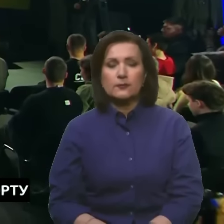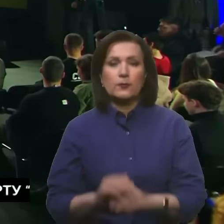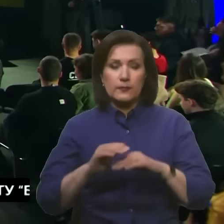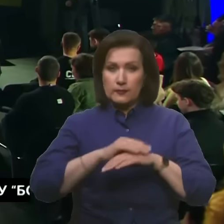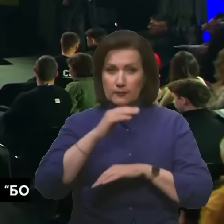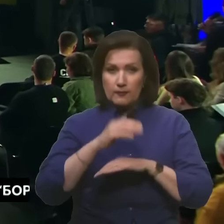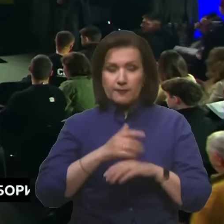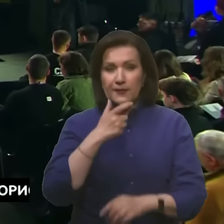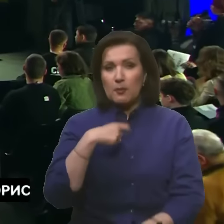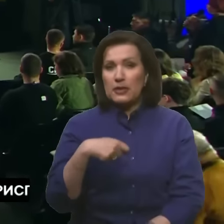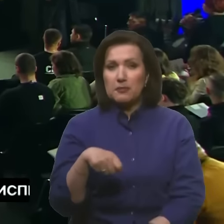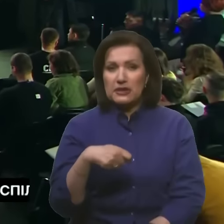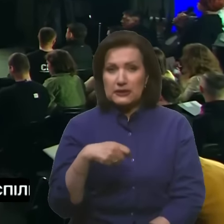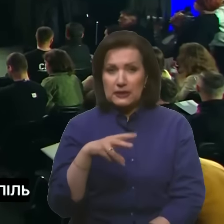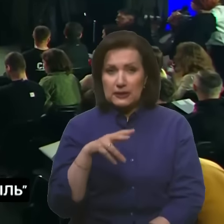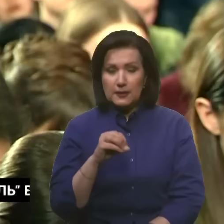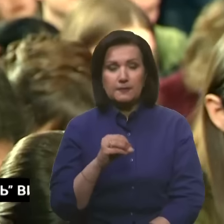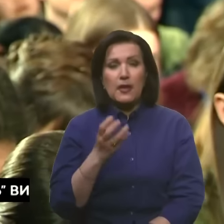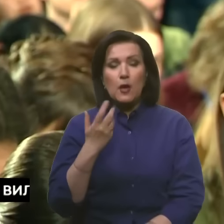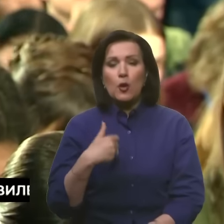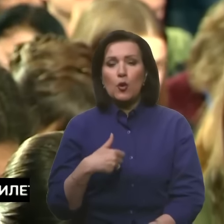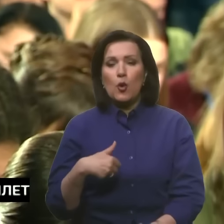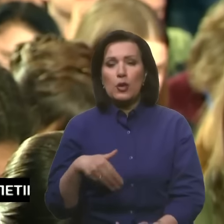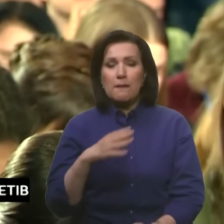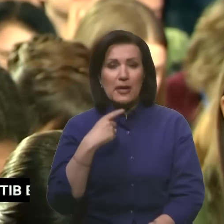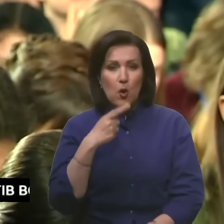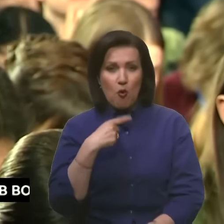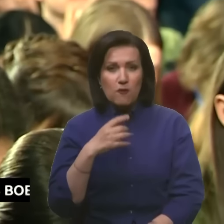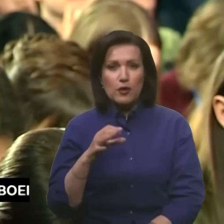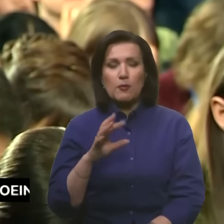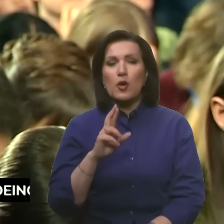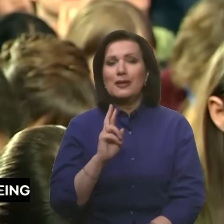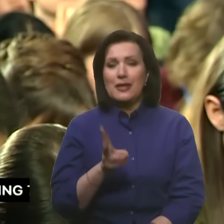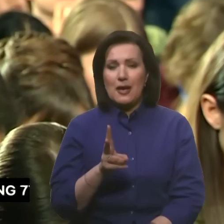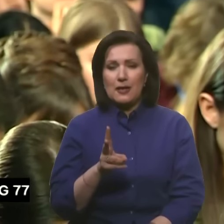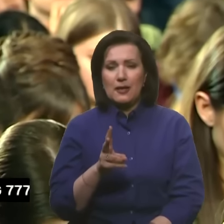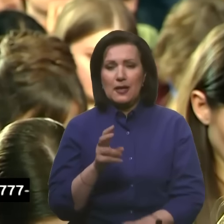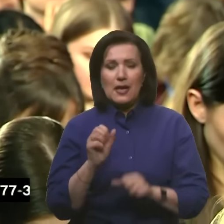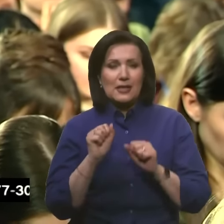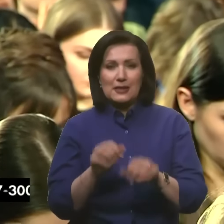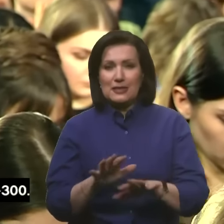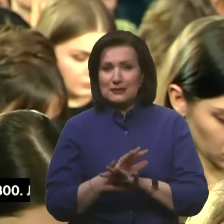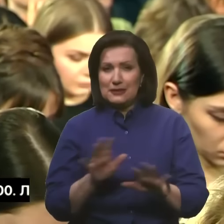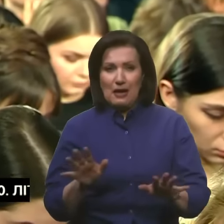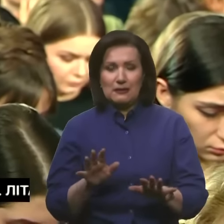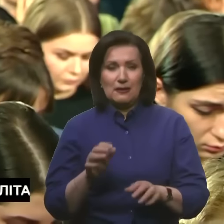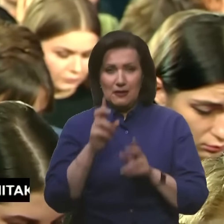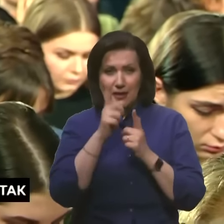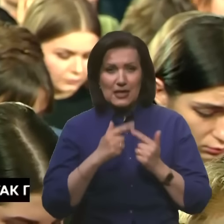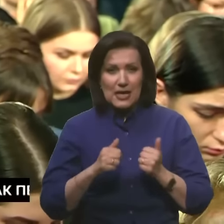Доброго вечора, пане президенте. Коли ми говоримо про те, як не здати країну і як